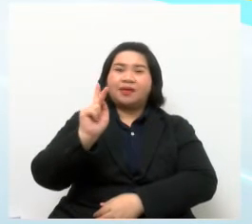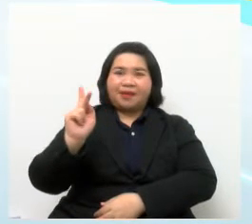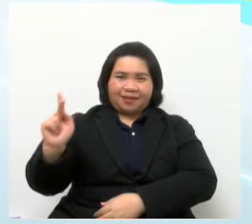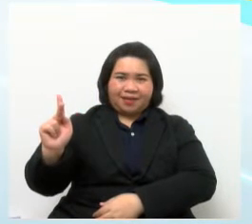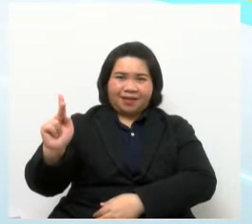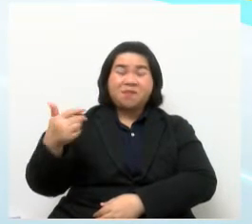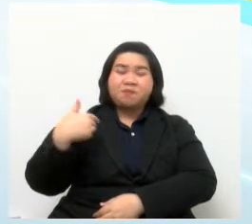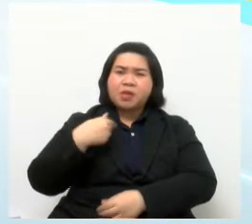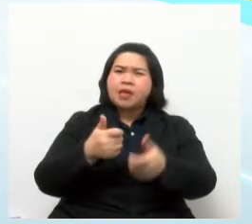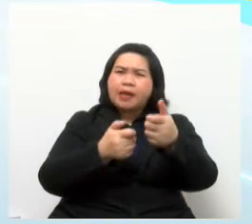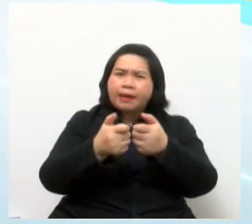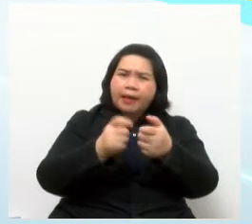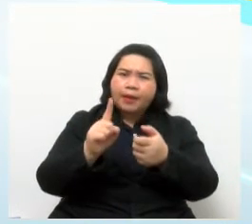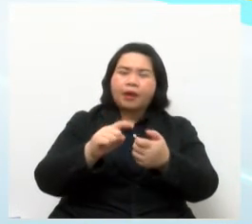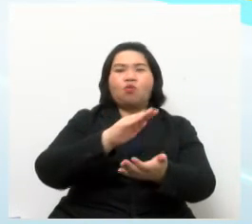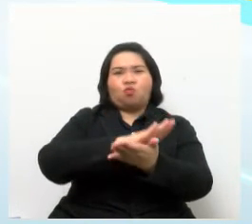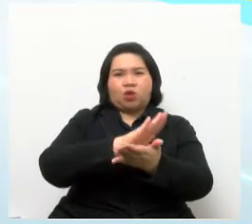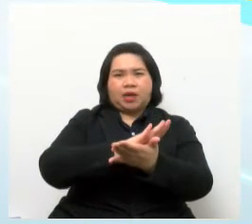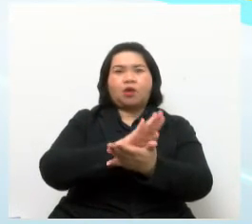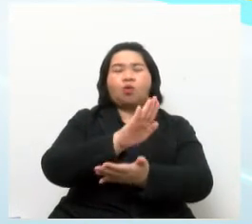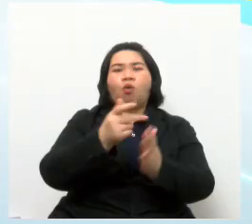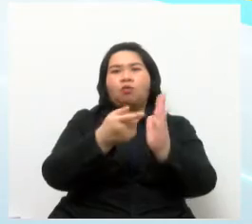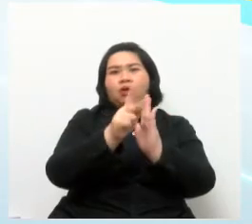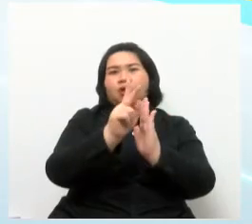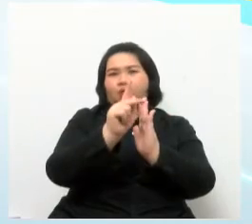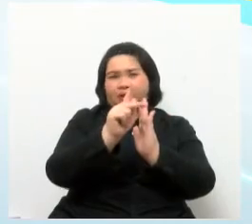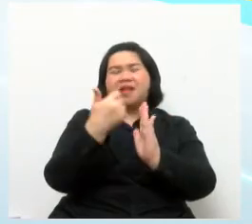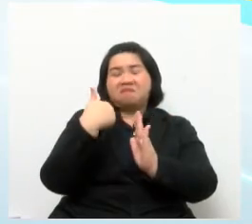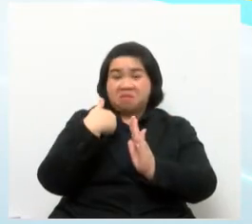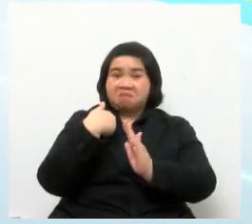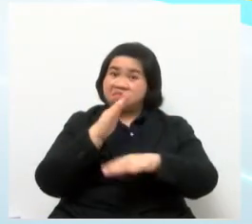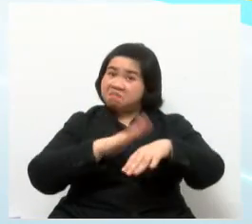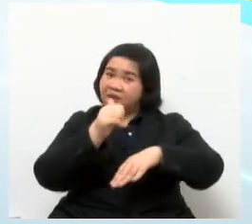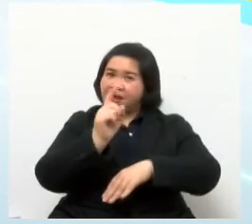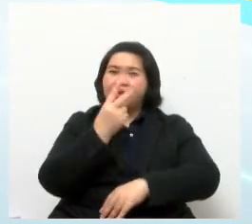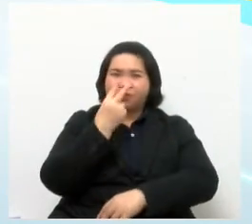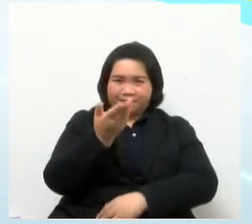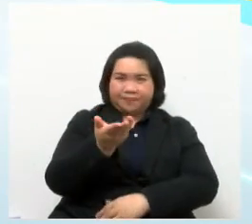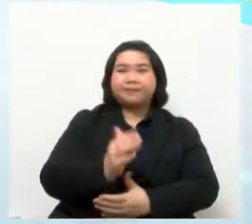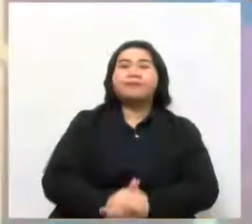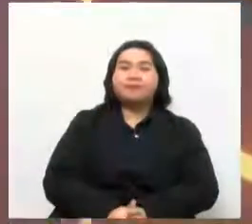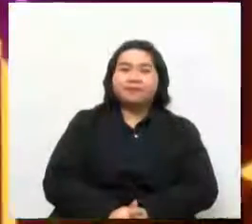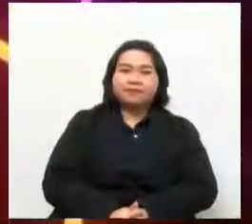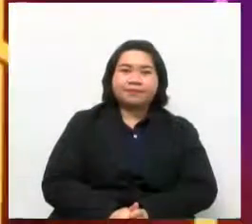ะในกีฬา eSport ของโรงเรียนศรีสังวาลขอนแก่นทีมนี้เขาจะเก่งขนาดไหนไปติดตามรับชมกันค่ะ